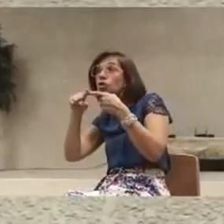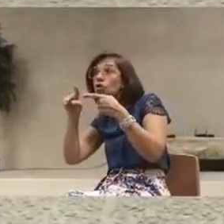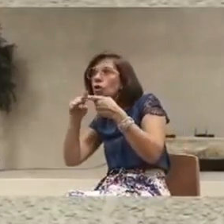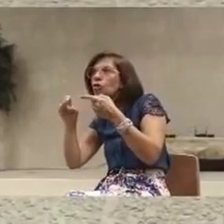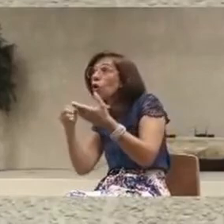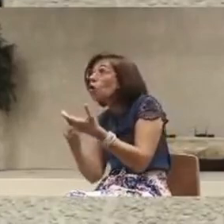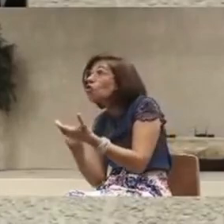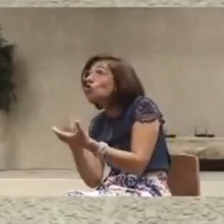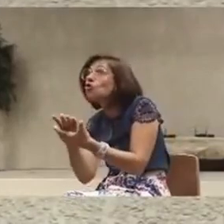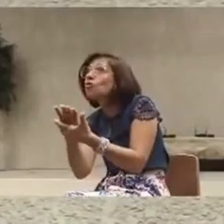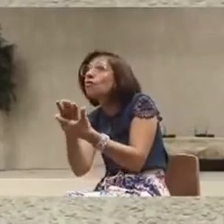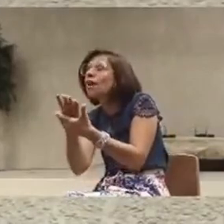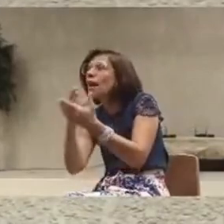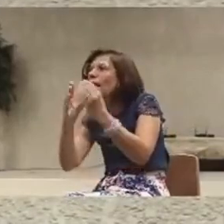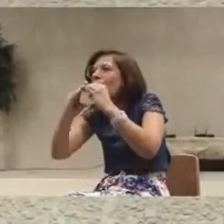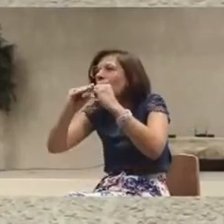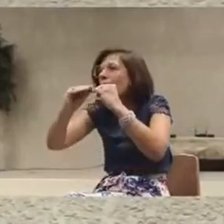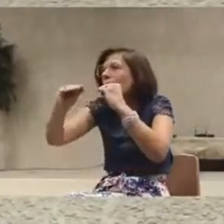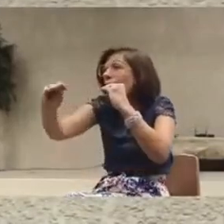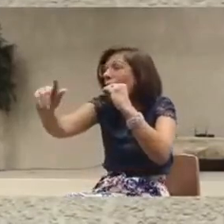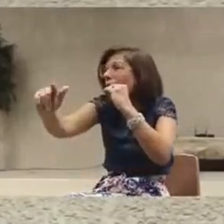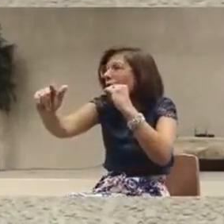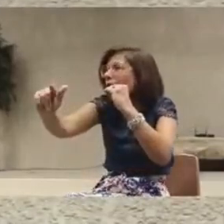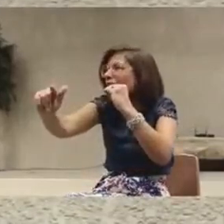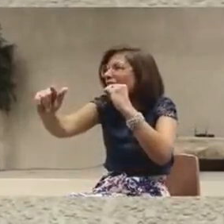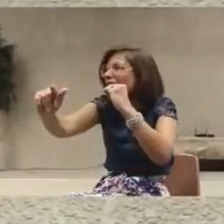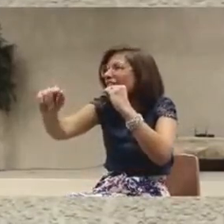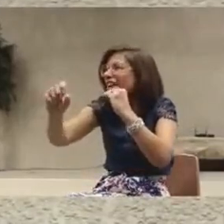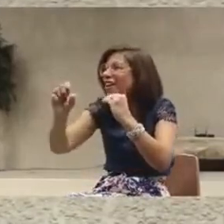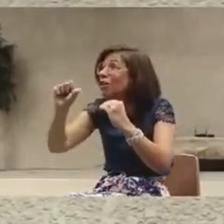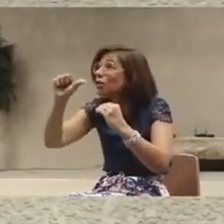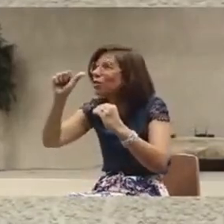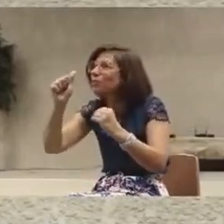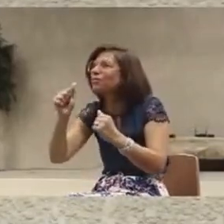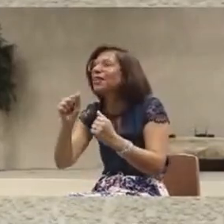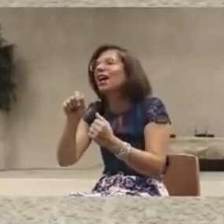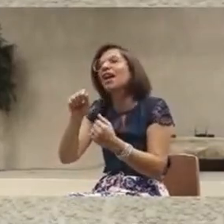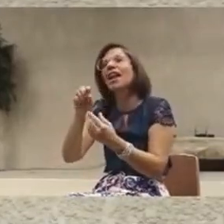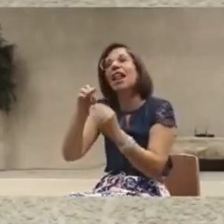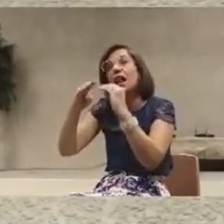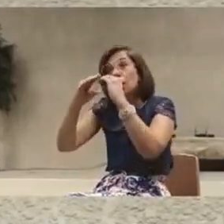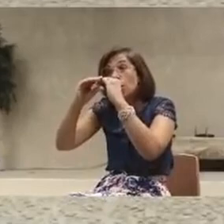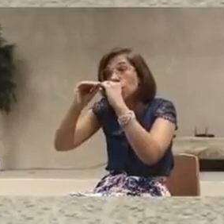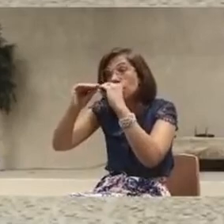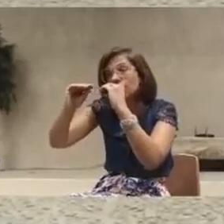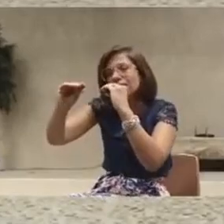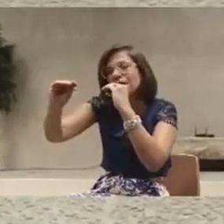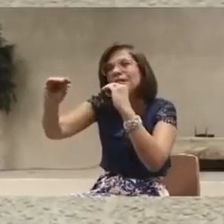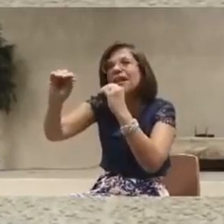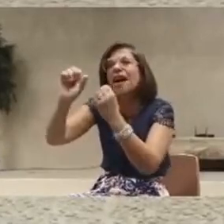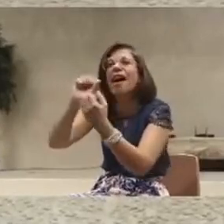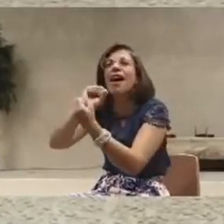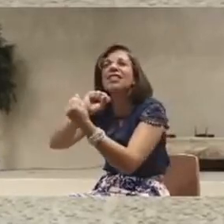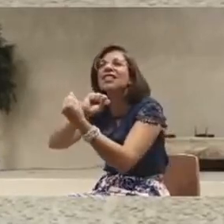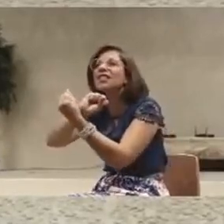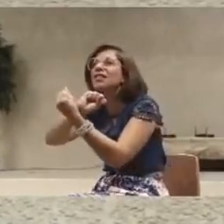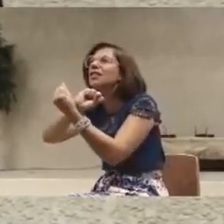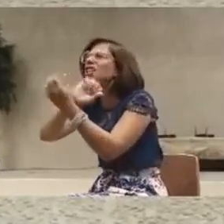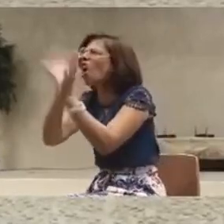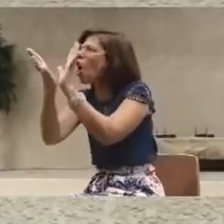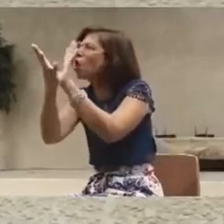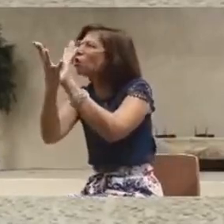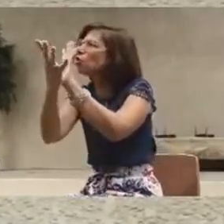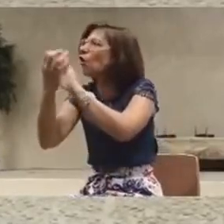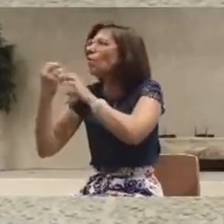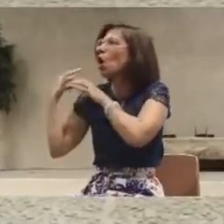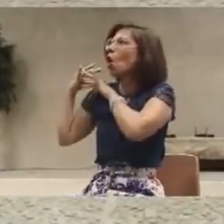solitude. Le psaume 107, verset 35 nous dit, il change le désert en étang et la terre aride en